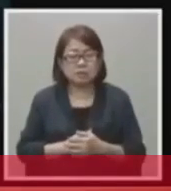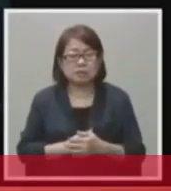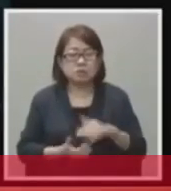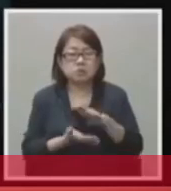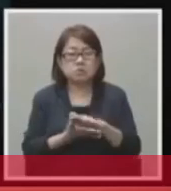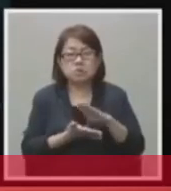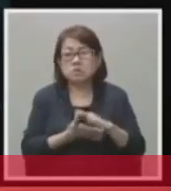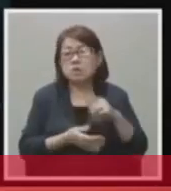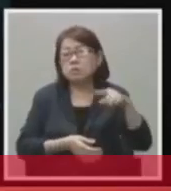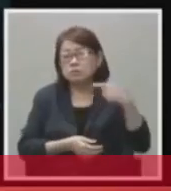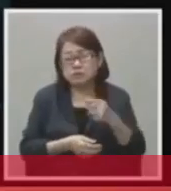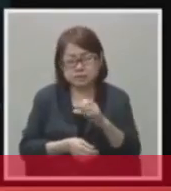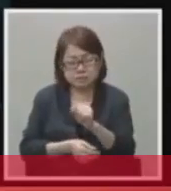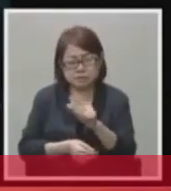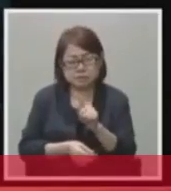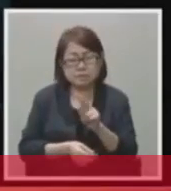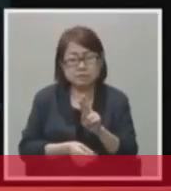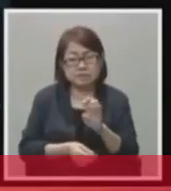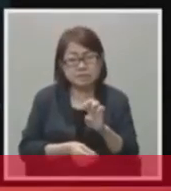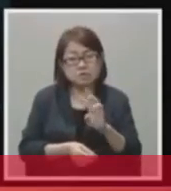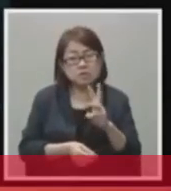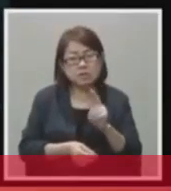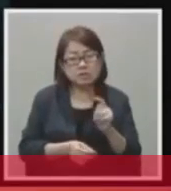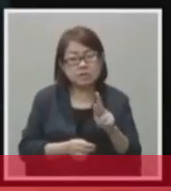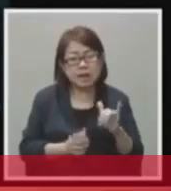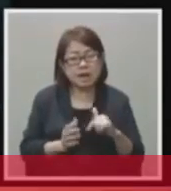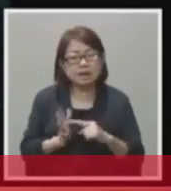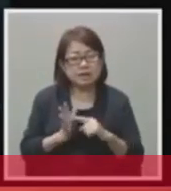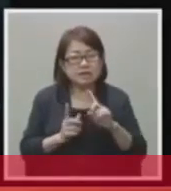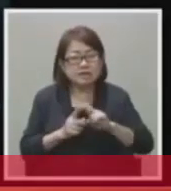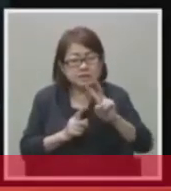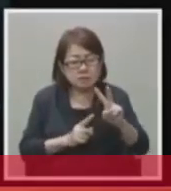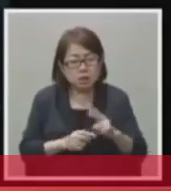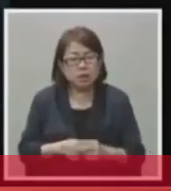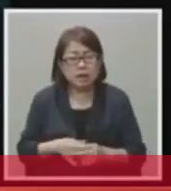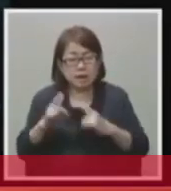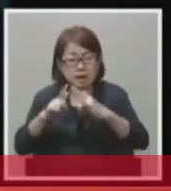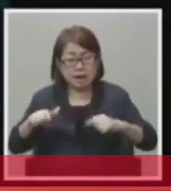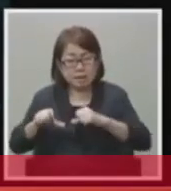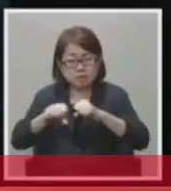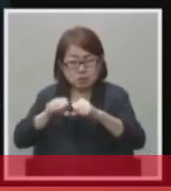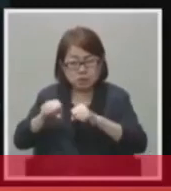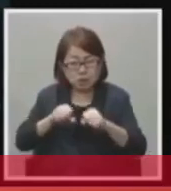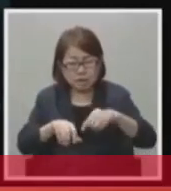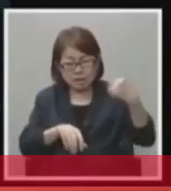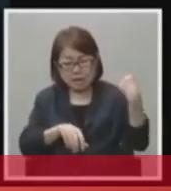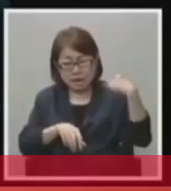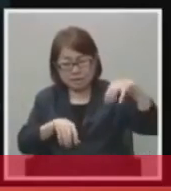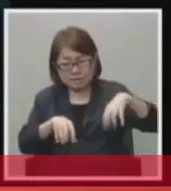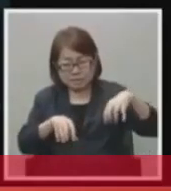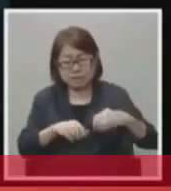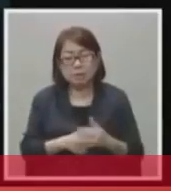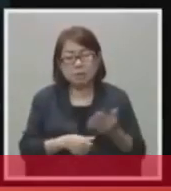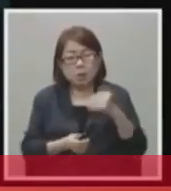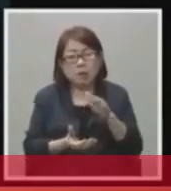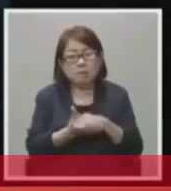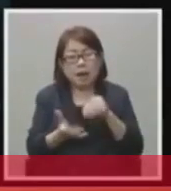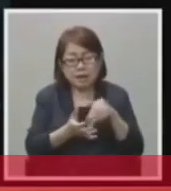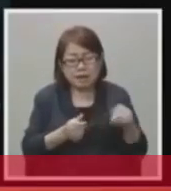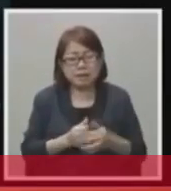2หลังค่ายมวยคงสิทธาแต่ก่อนเขาเปิดบ่อนนี่นะครับท่านประธานเขาแอ